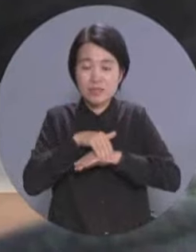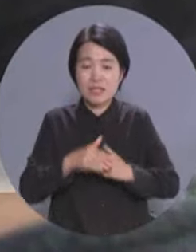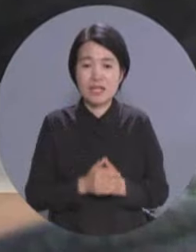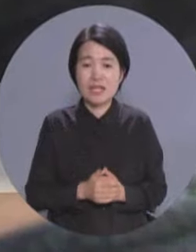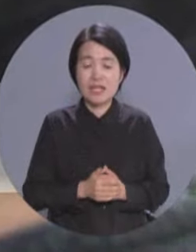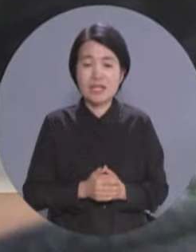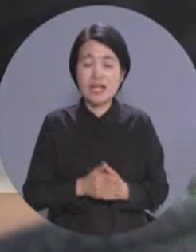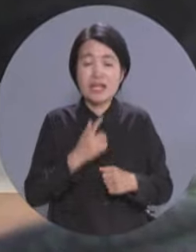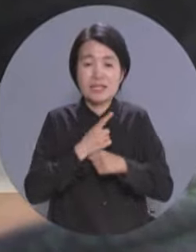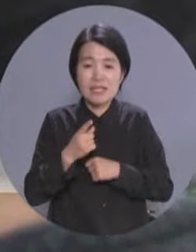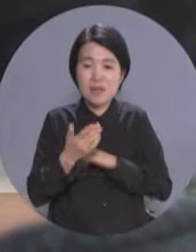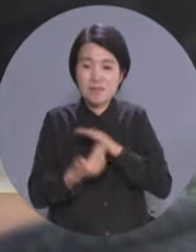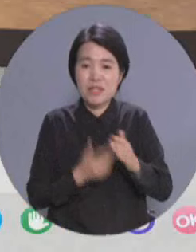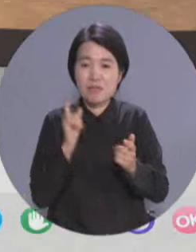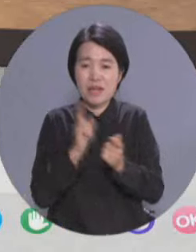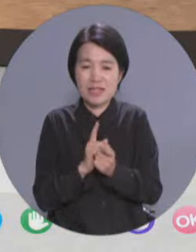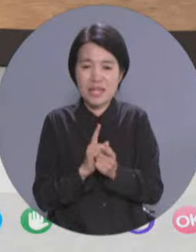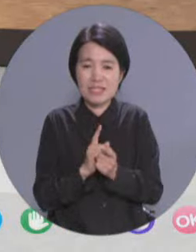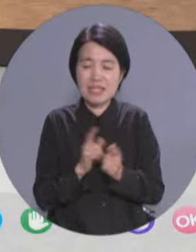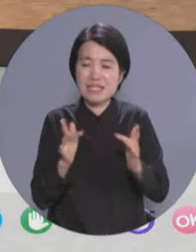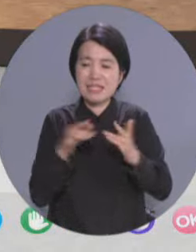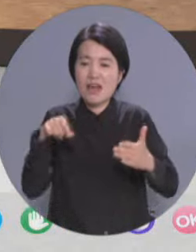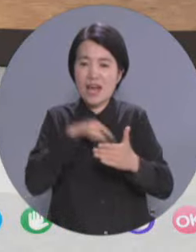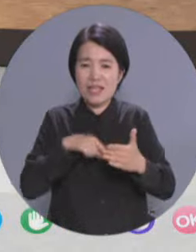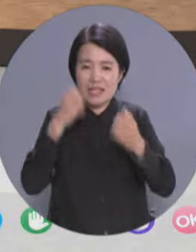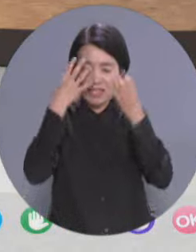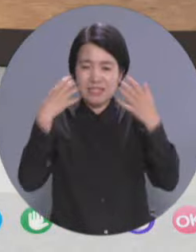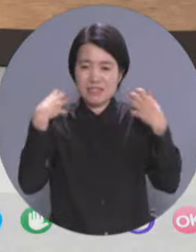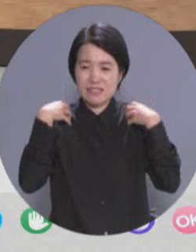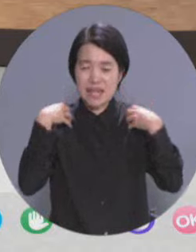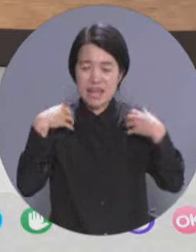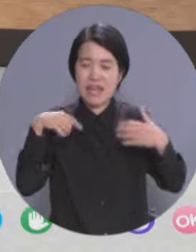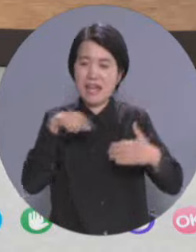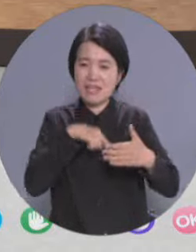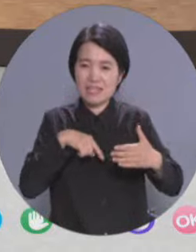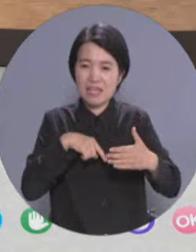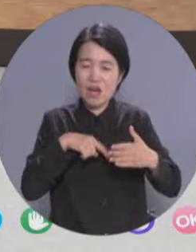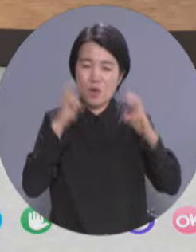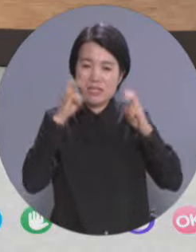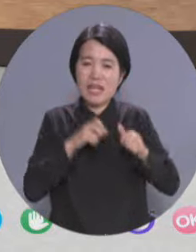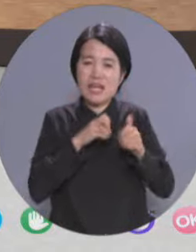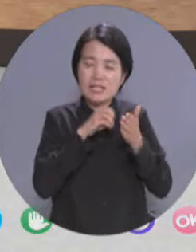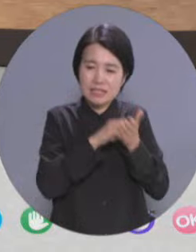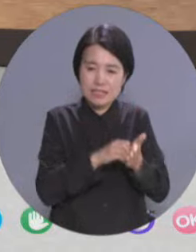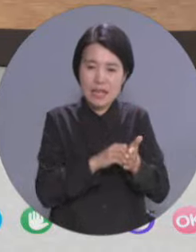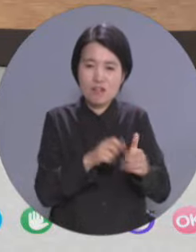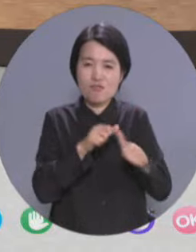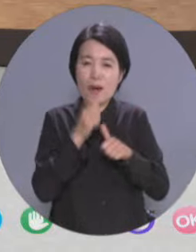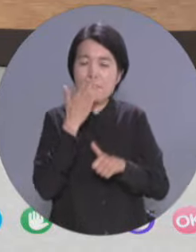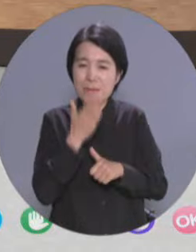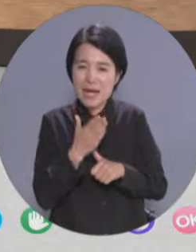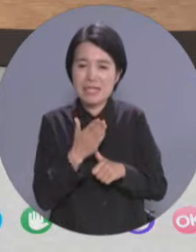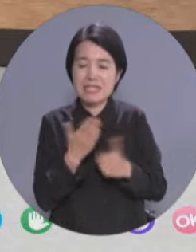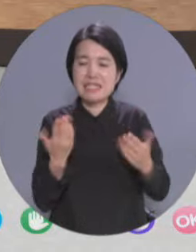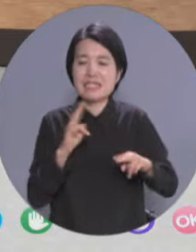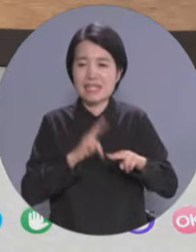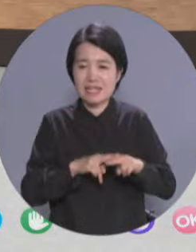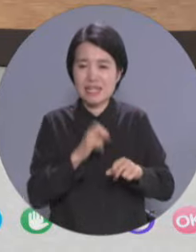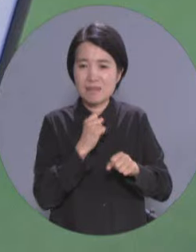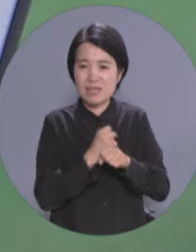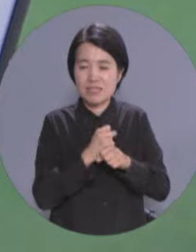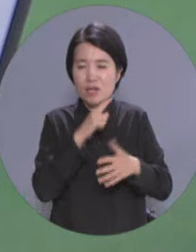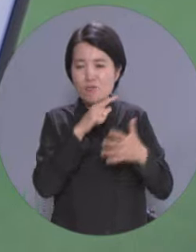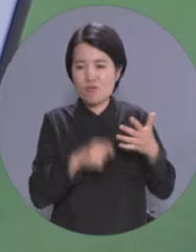신는 내년에는 미리 만나보는 메타버스 신청사 가상 공간에서 취업 상황과 구인 구직이 가능한 메타버스 일자리